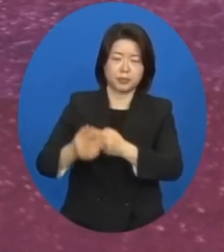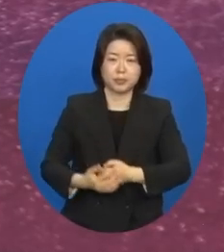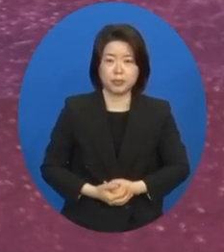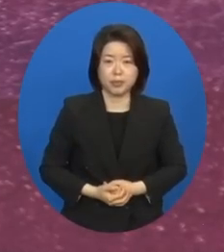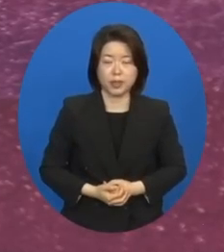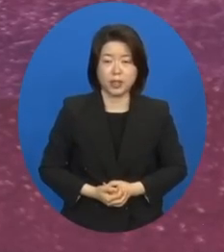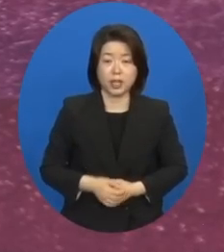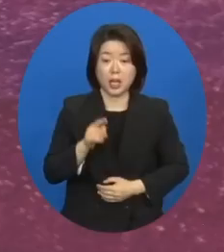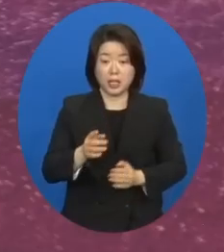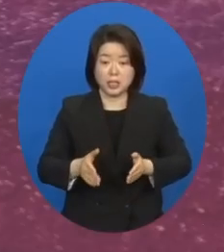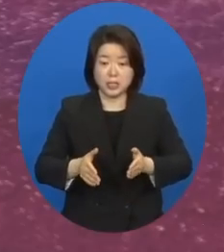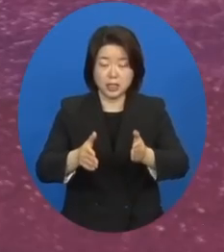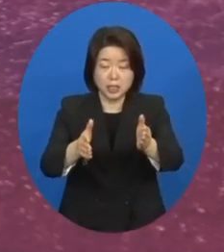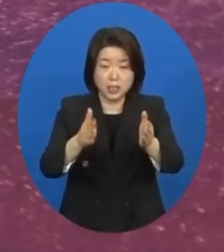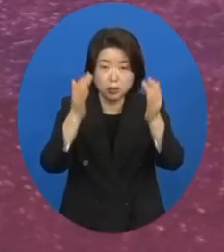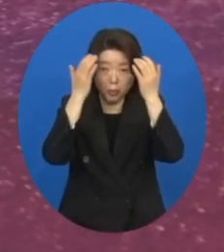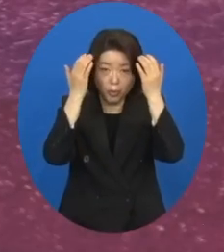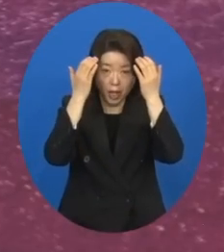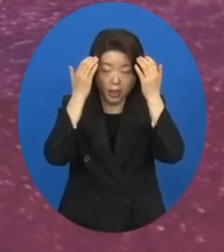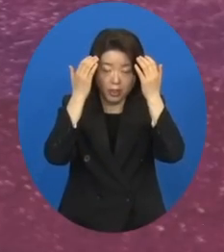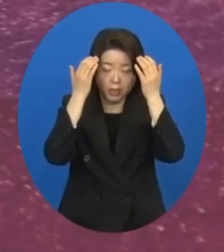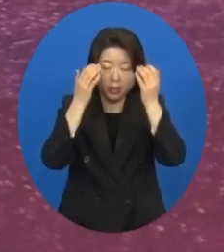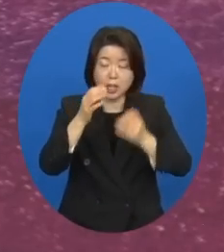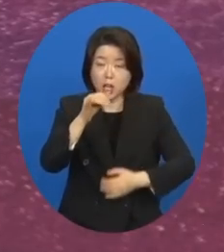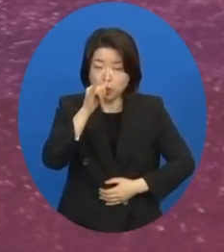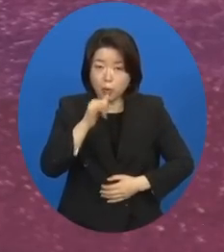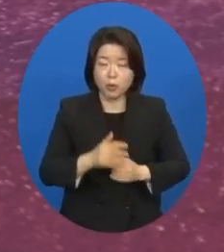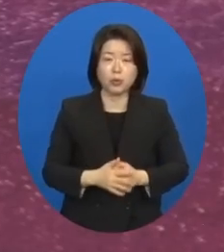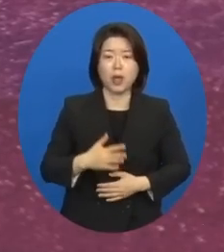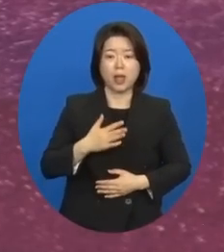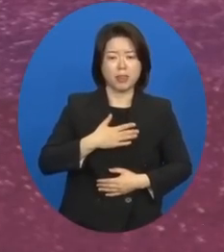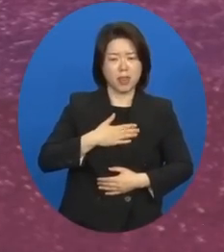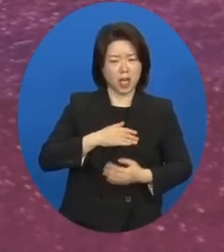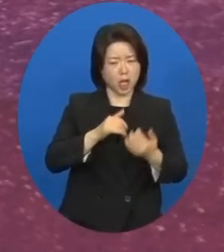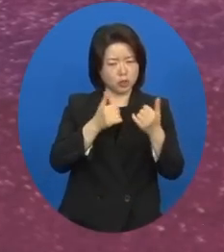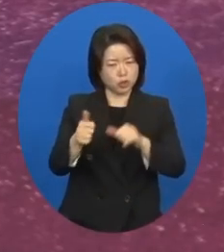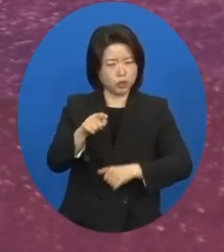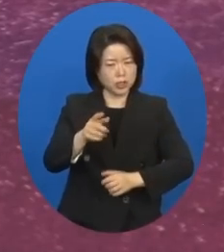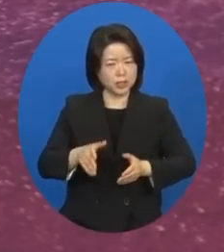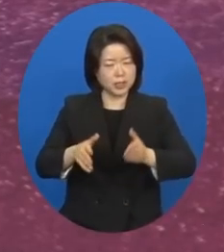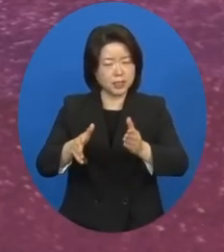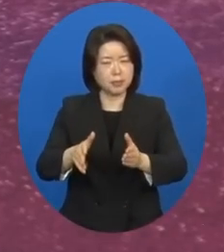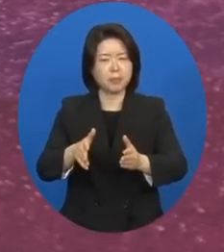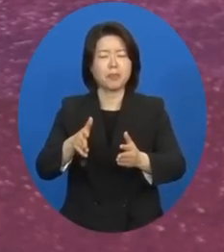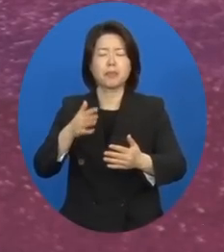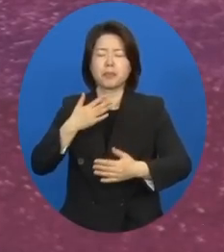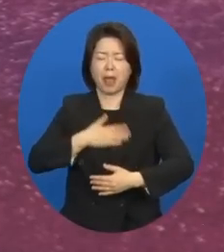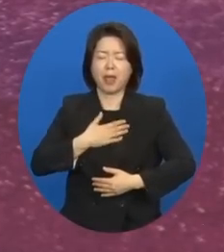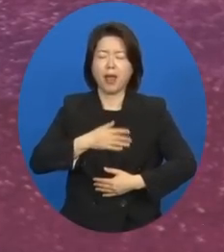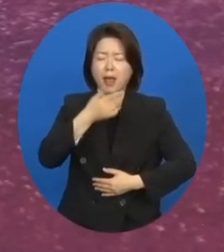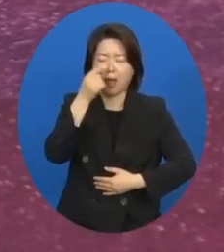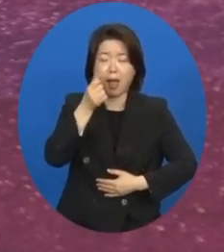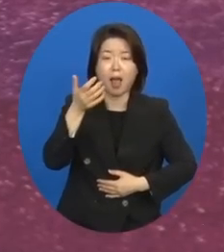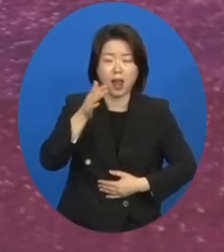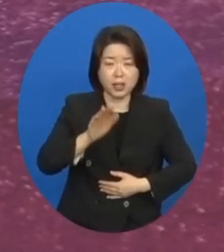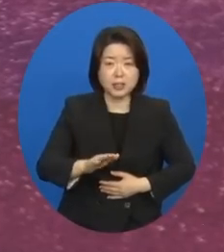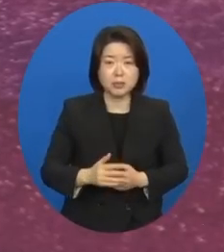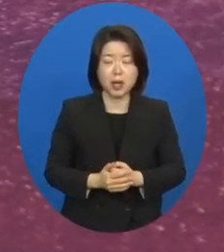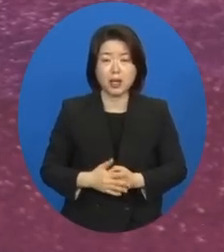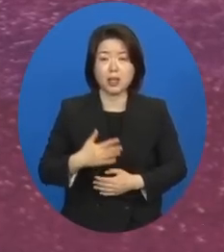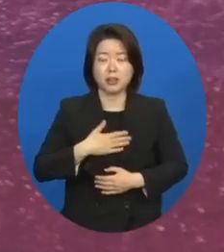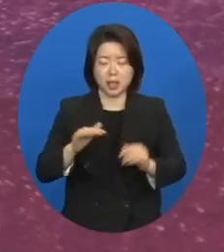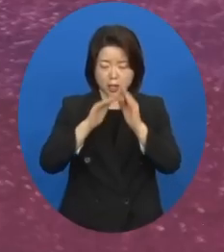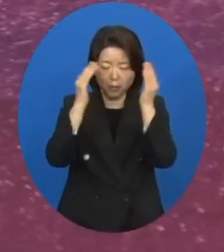이 길이 고난의 길, 심지어 자신이 죽는 길인 것을 알면서도 우리의 모든